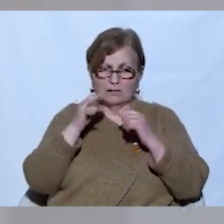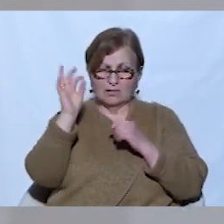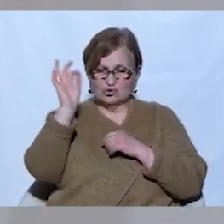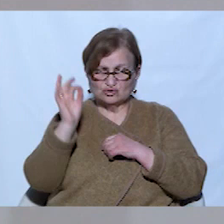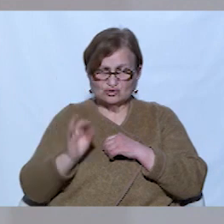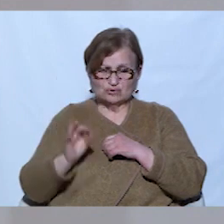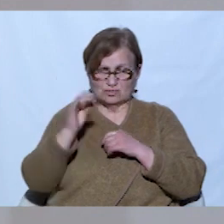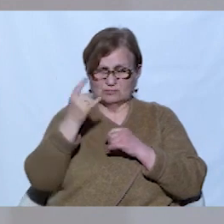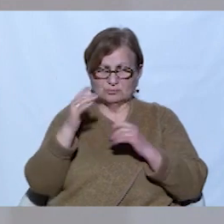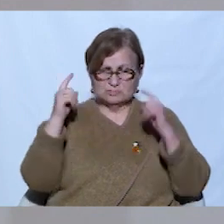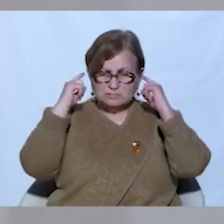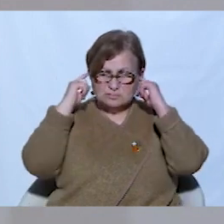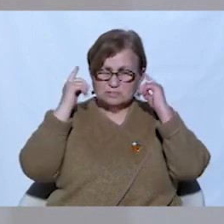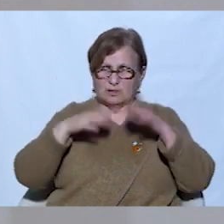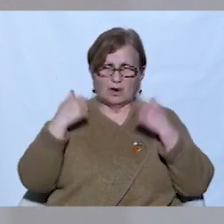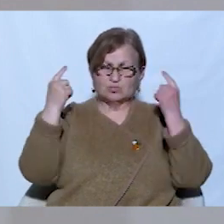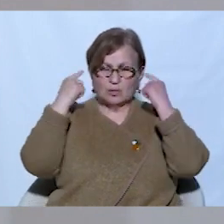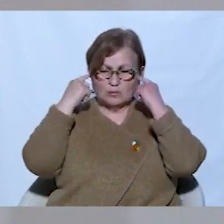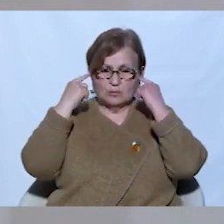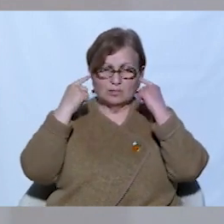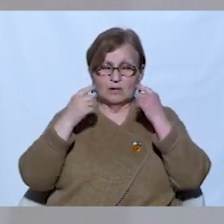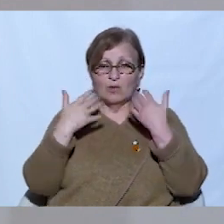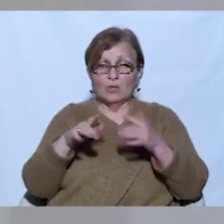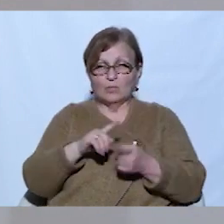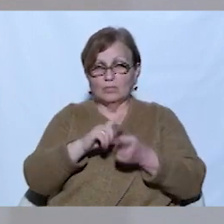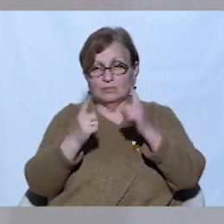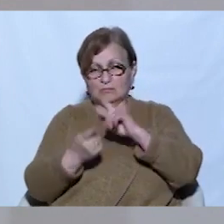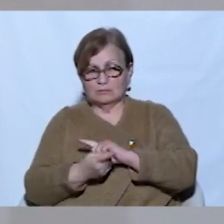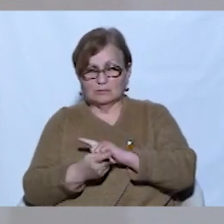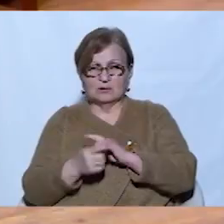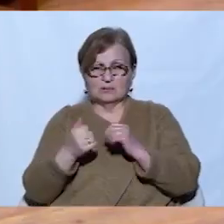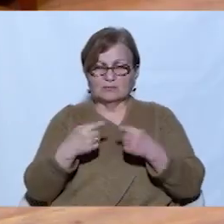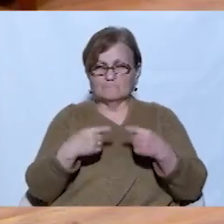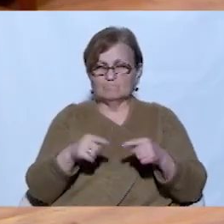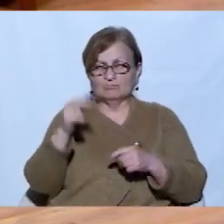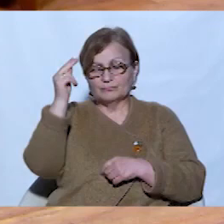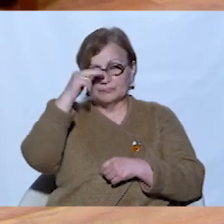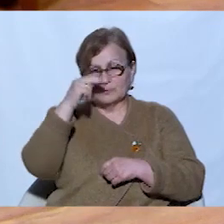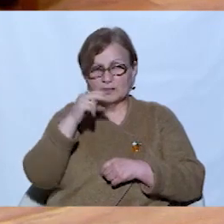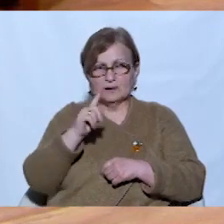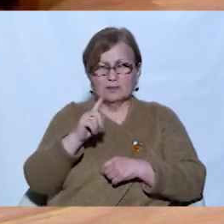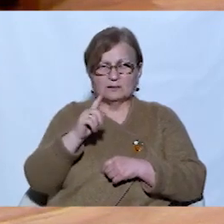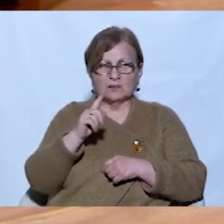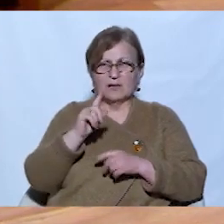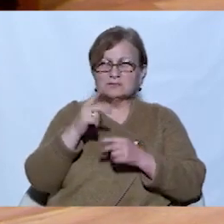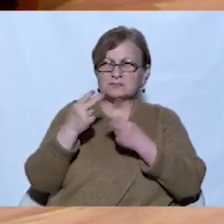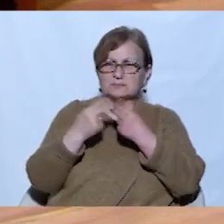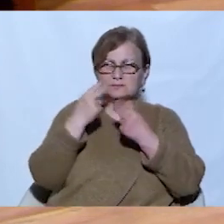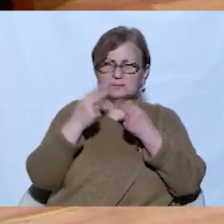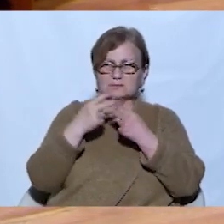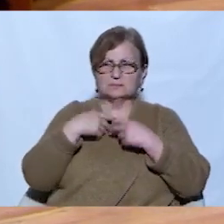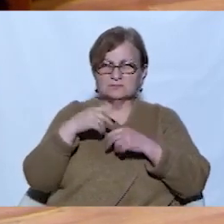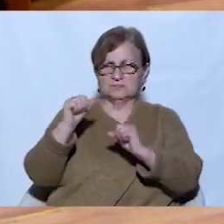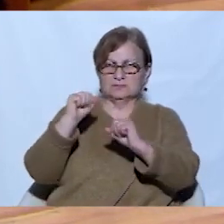არის ხოლმე მაგალითად დიაგნოზის ქონება ბავშვებისათვის, უკვე სხვადასხვა სიტუაციებში ის დაისწავლეს, რომ აი რაღაცის თავის არიდებისათვის